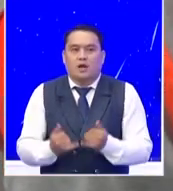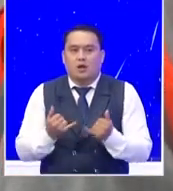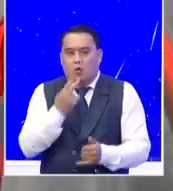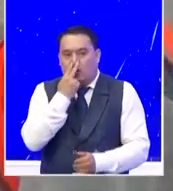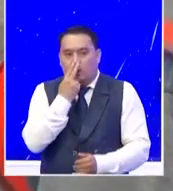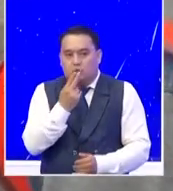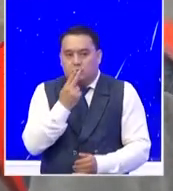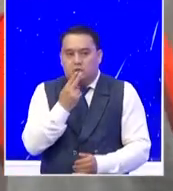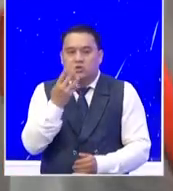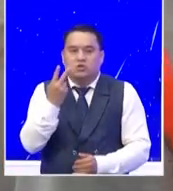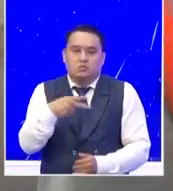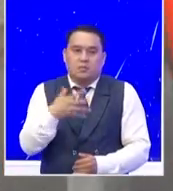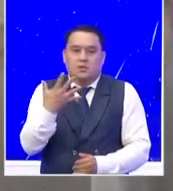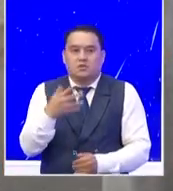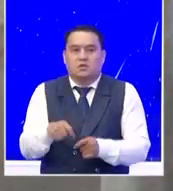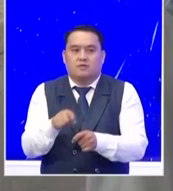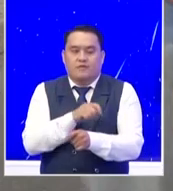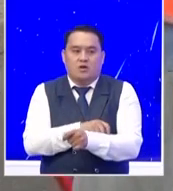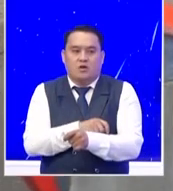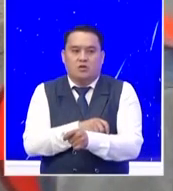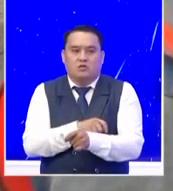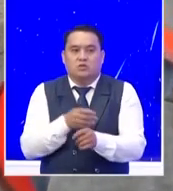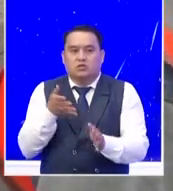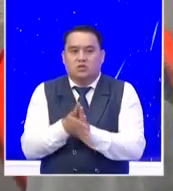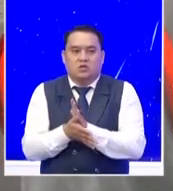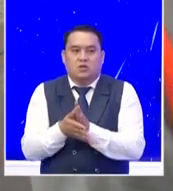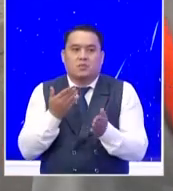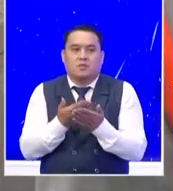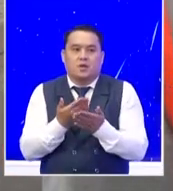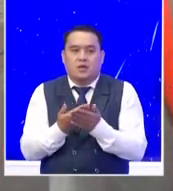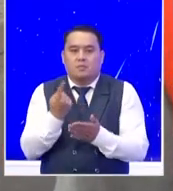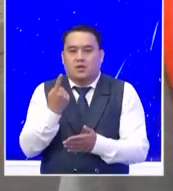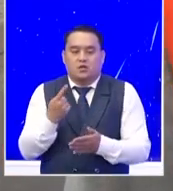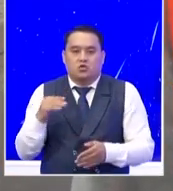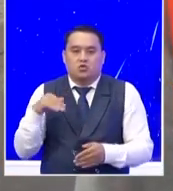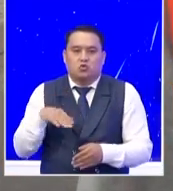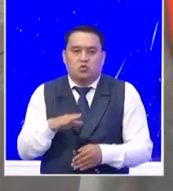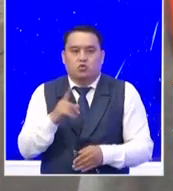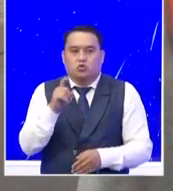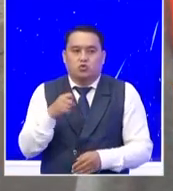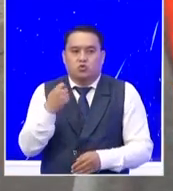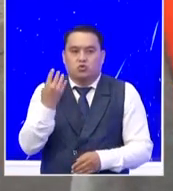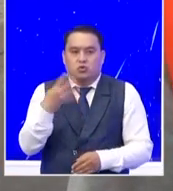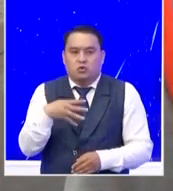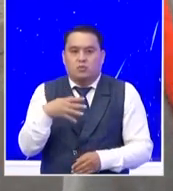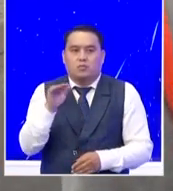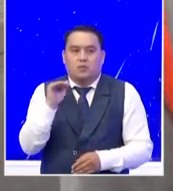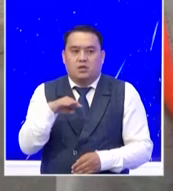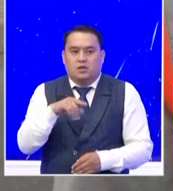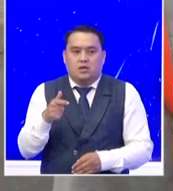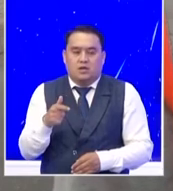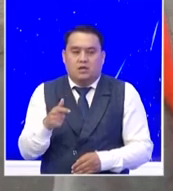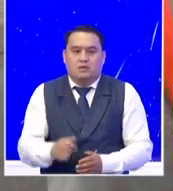шамамен бір 25-30 квадраттай болады. Бұл жердің шығынының өзі, қазір бір шұңқырымыздың өзінде 140-150 мың теңгенің